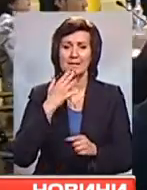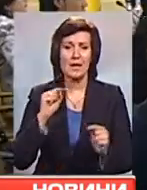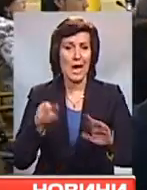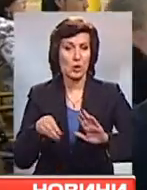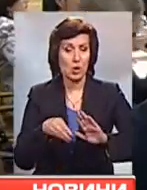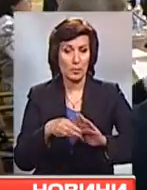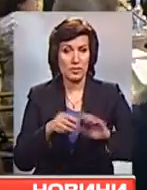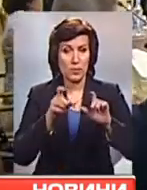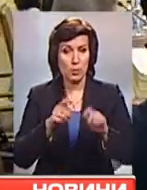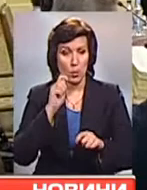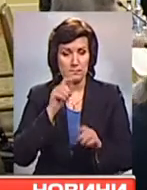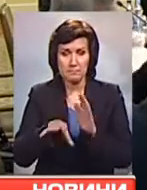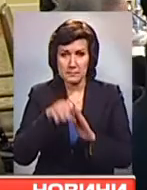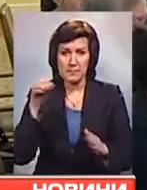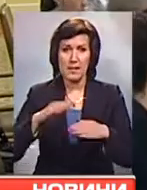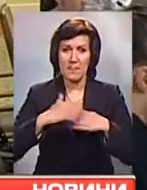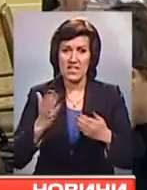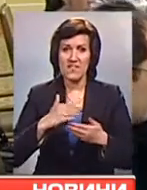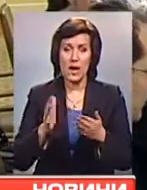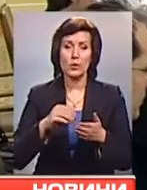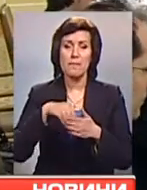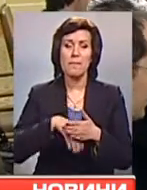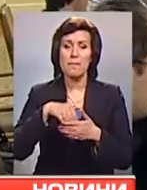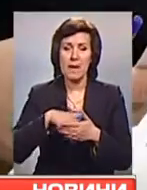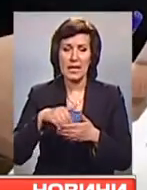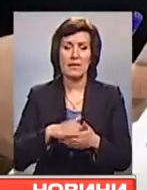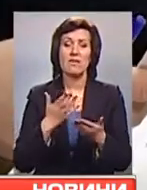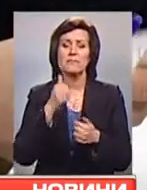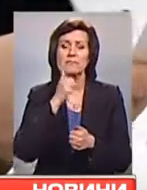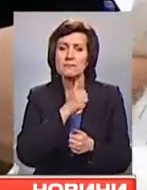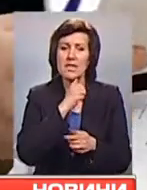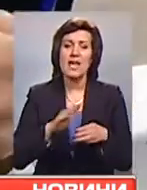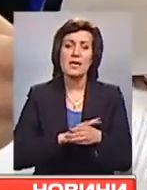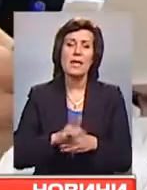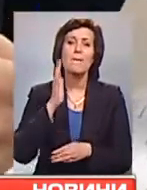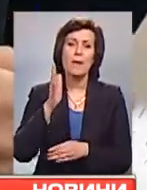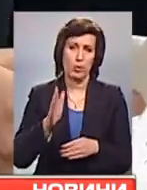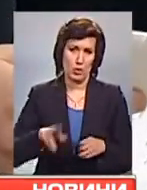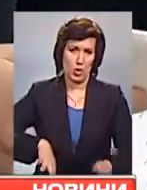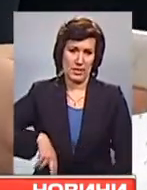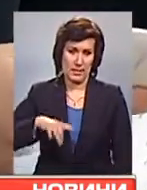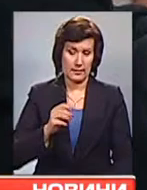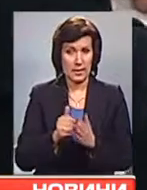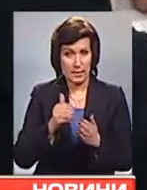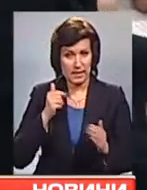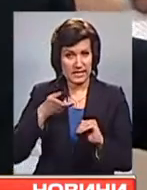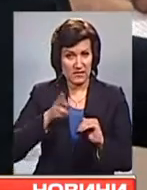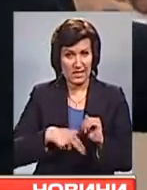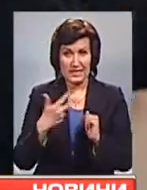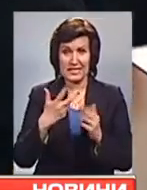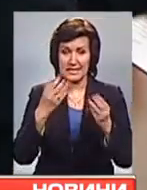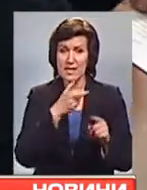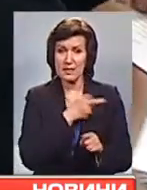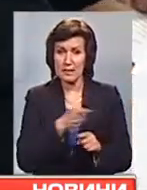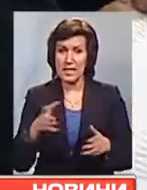України відкривають пакети, в яких чи не найголовніша інтрига нового відомства – ім'я майбутнього директора. Напередодні завершився